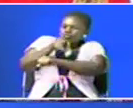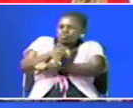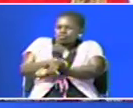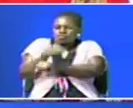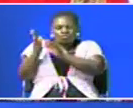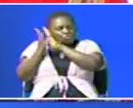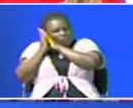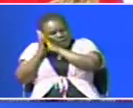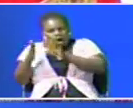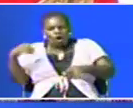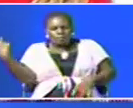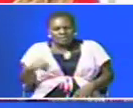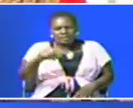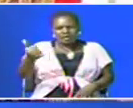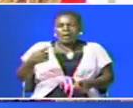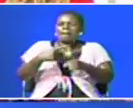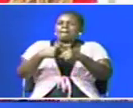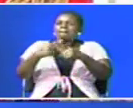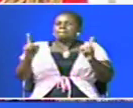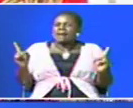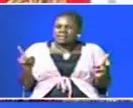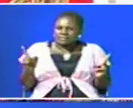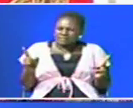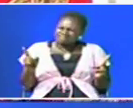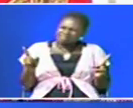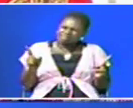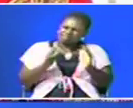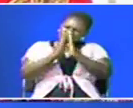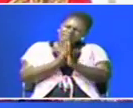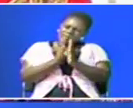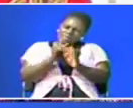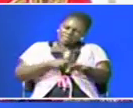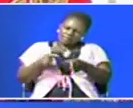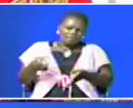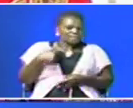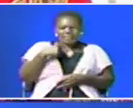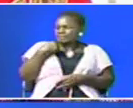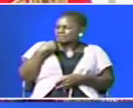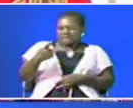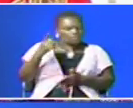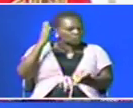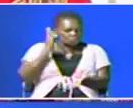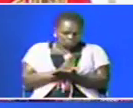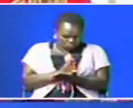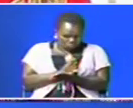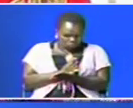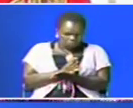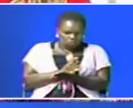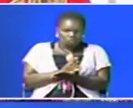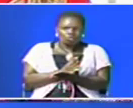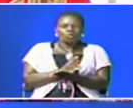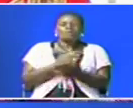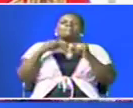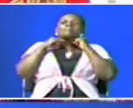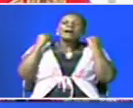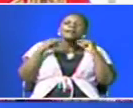mpiga wenzake. Lakini hata hizi dini nazo kuna saa hii, mimi wacha niseme ukweli, manake hata huyo